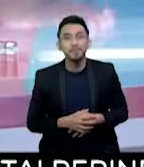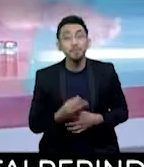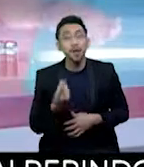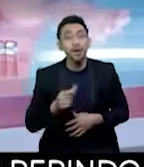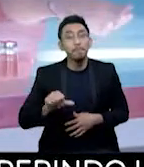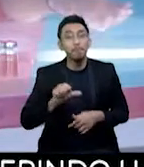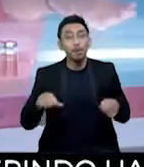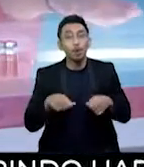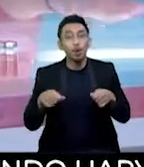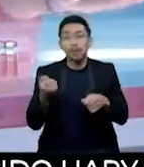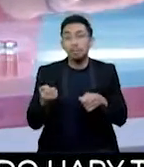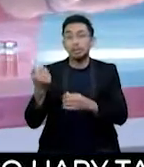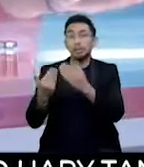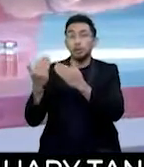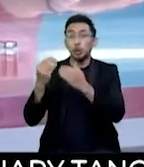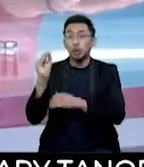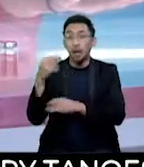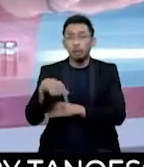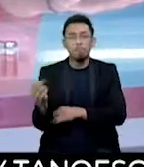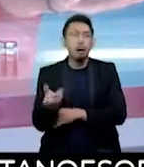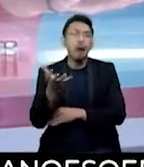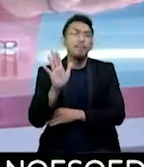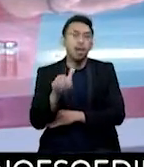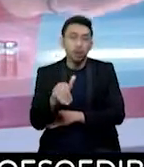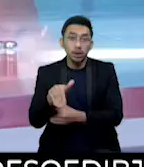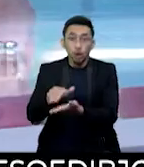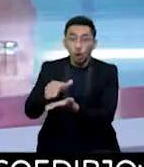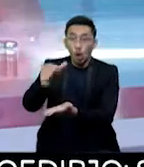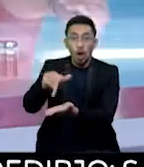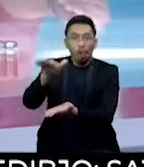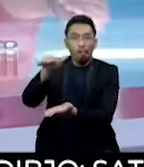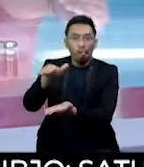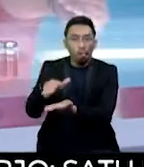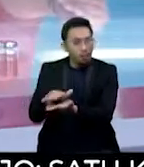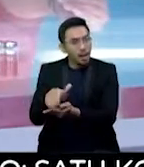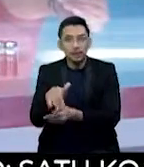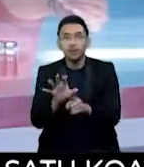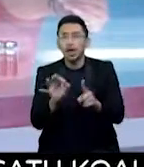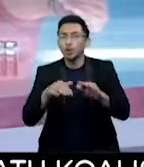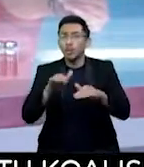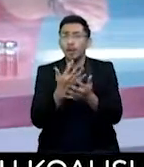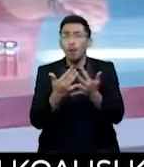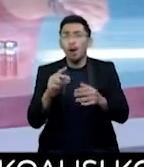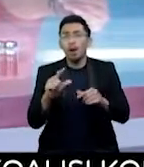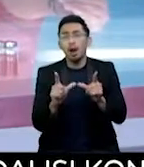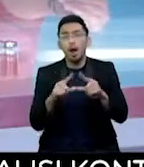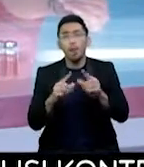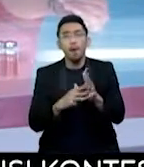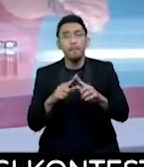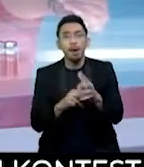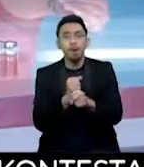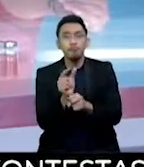Pemirsa, harga minyak goreng di pasar tradisional Jakarta masih terpantau mahal dan stoknya pun kian langka. Ratusan warga Rawamangun,